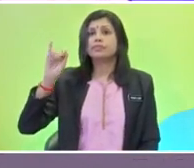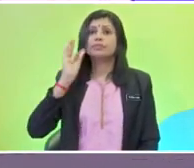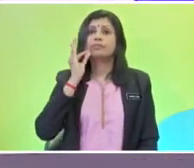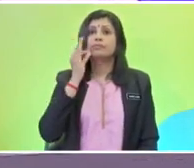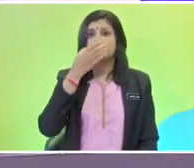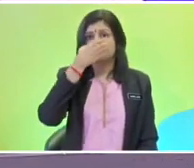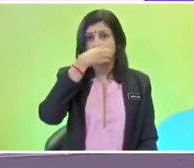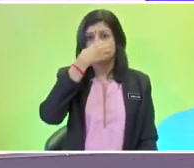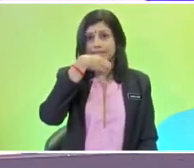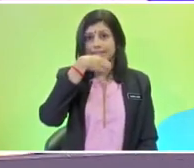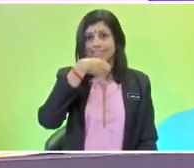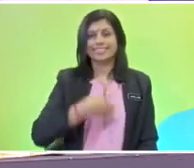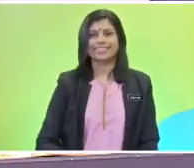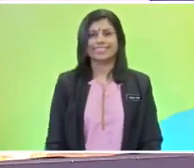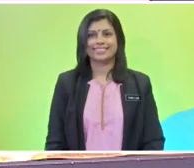apple.